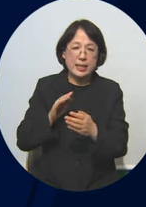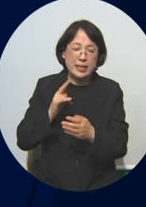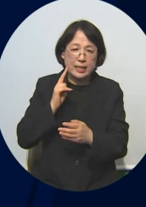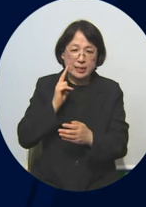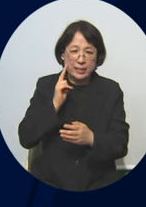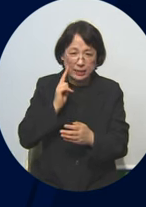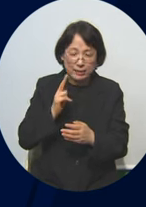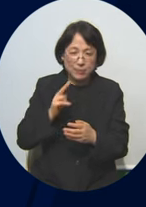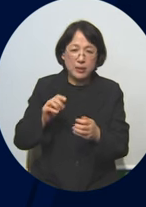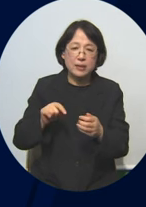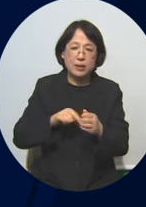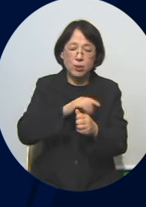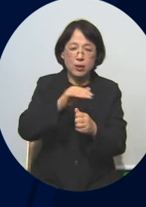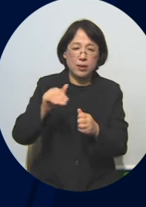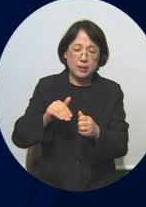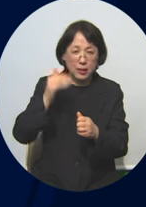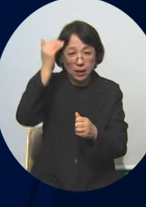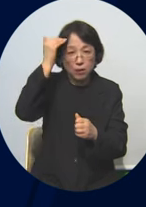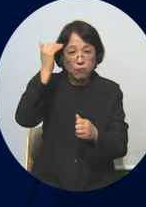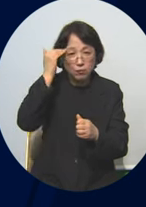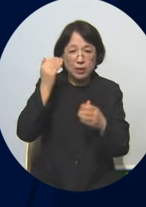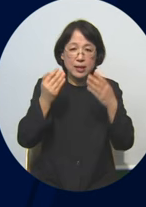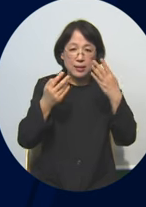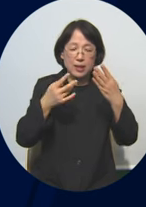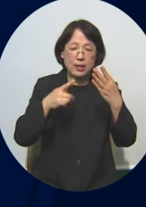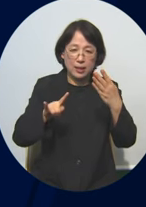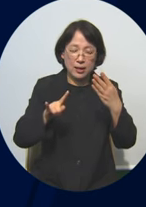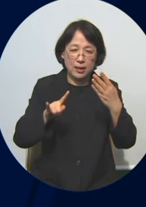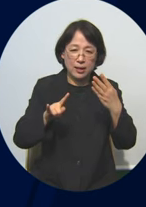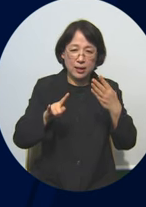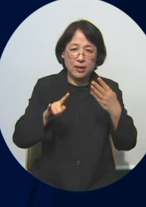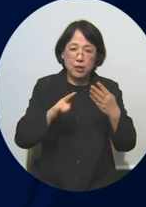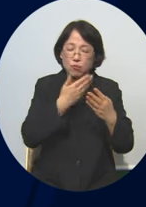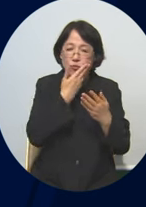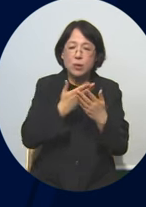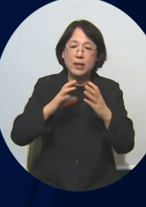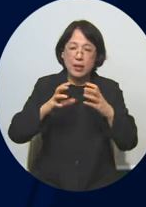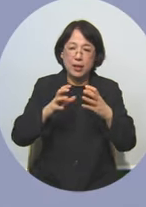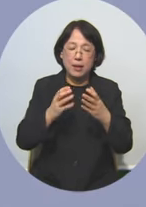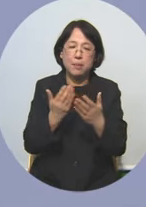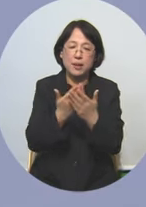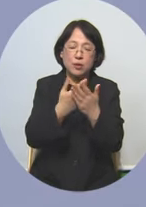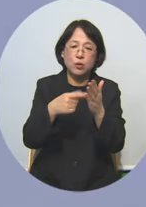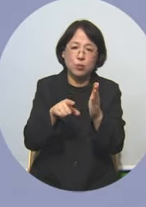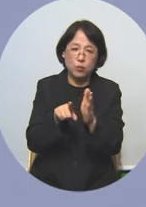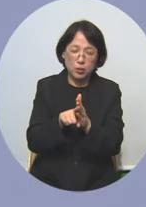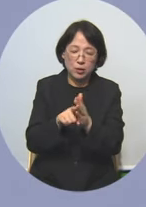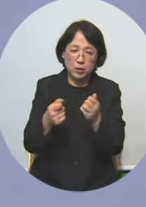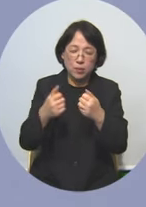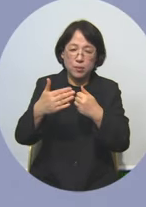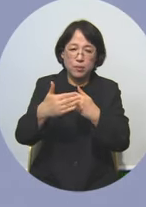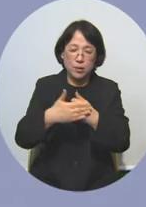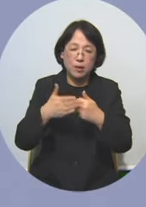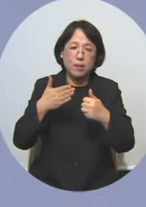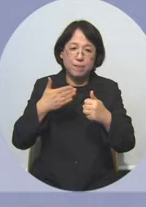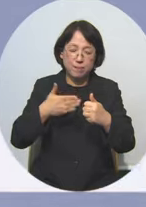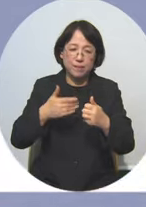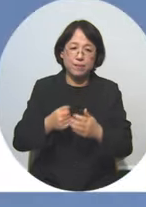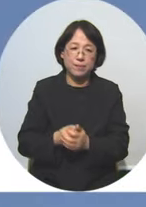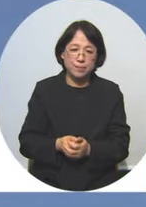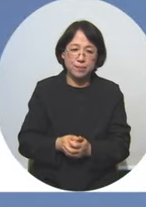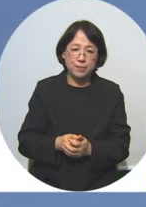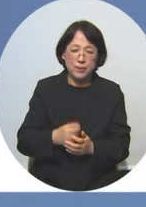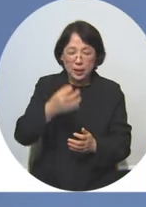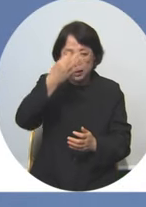4대 방산 강국으로 도약할 수 있도록 법무처 협력을 강조했습니다. 국내 국방 우주 분야의 기술